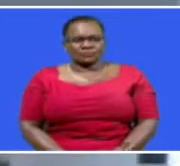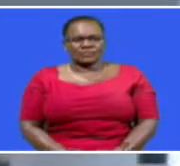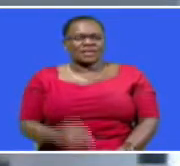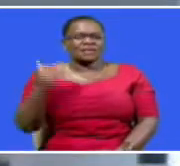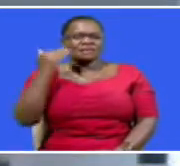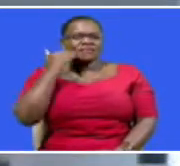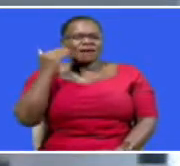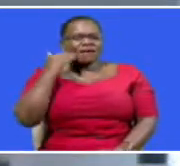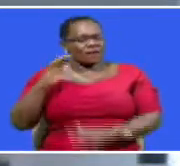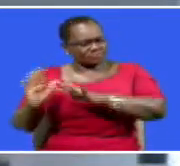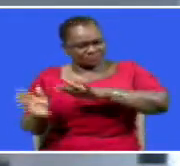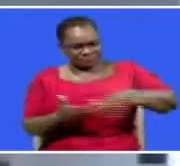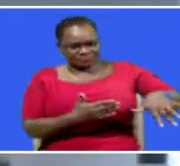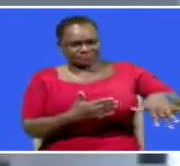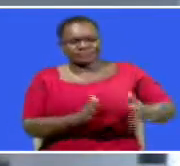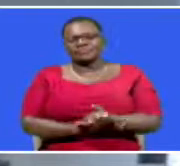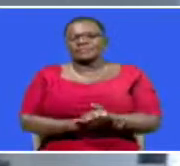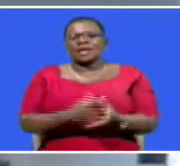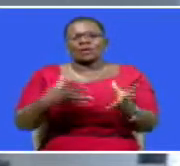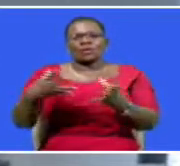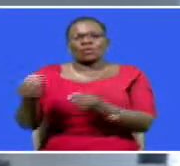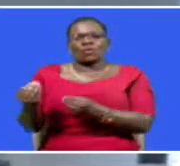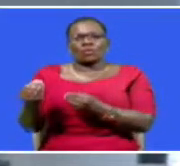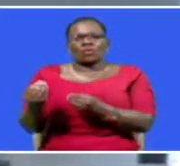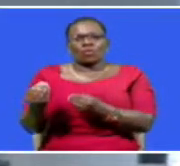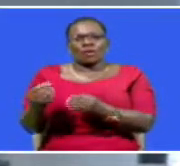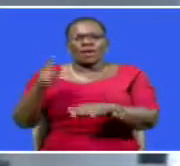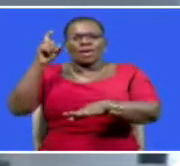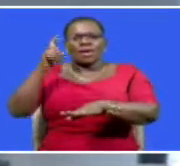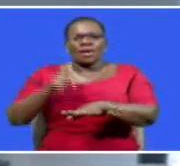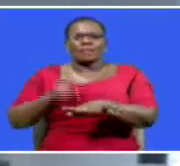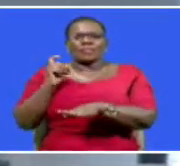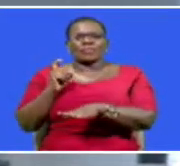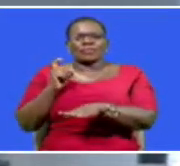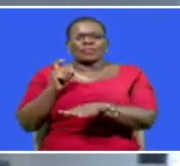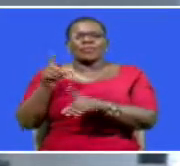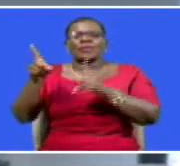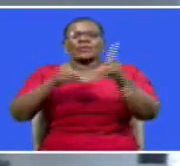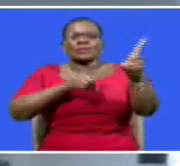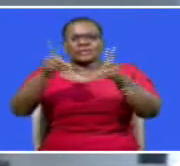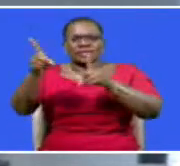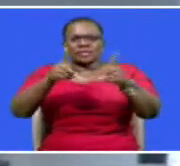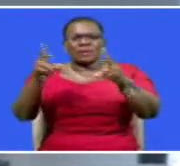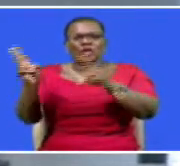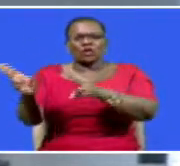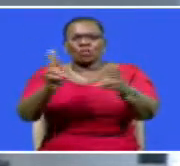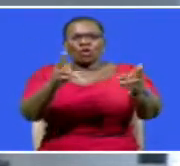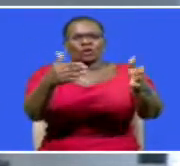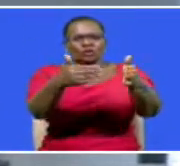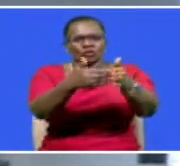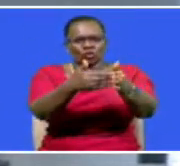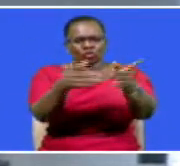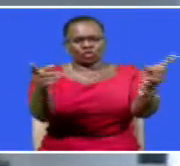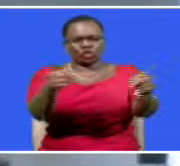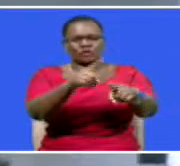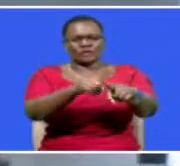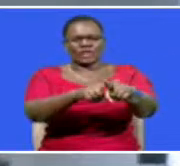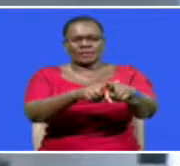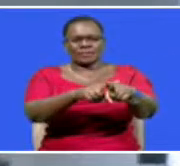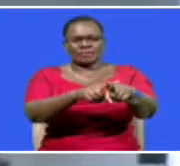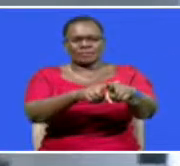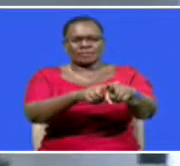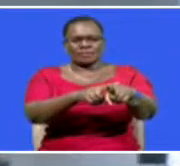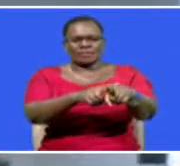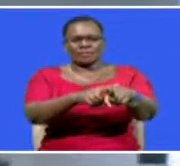Tukikotoka sehemu ya Kisumu tuelekee katika maeneo ya Embu kule ambako shughuli za usafiri zilikatizwa kwa muda katika eneo